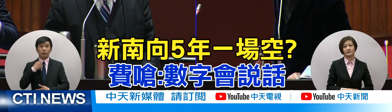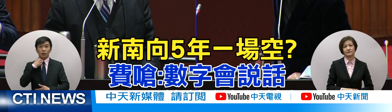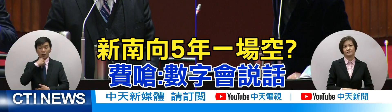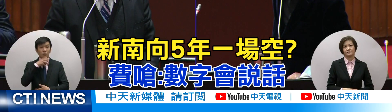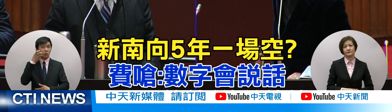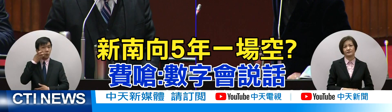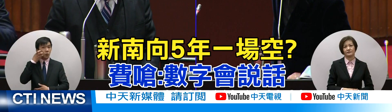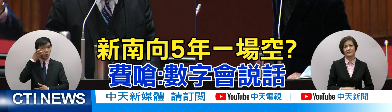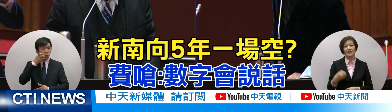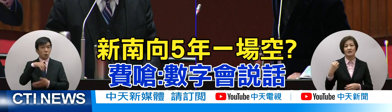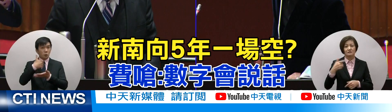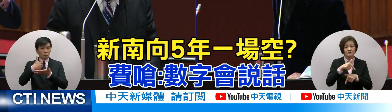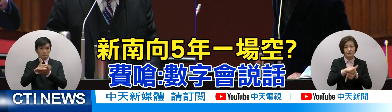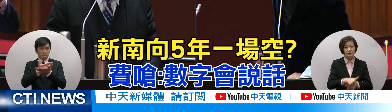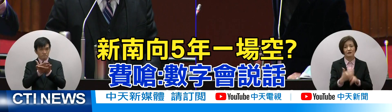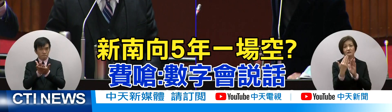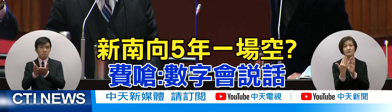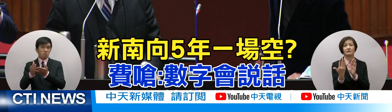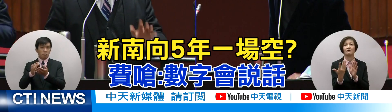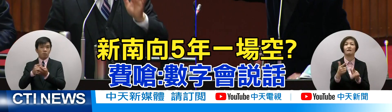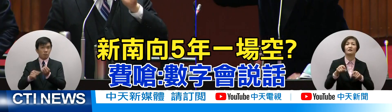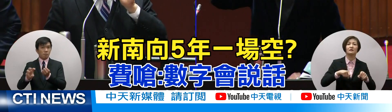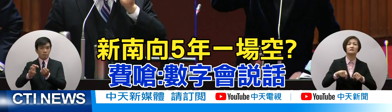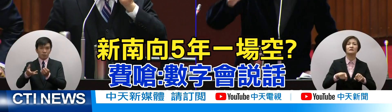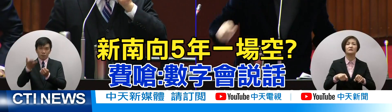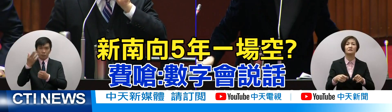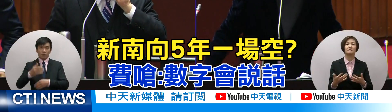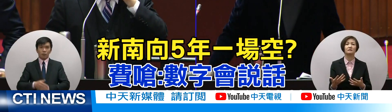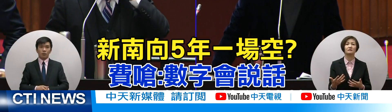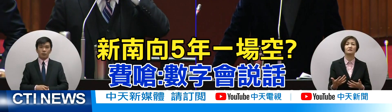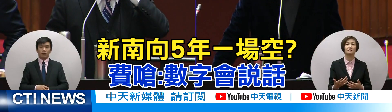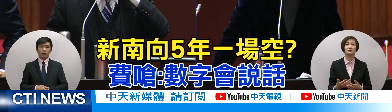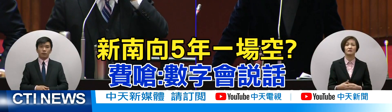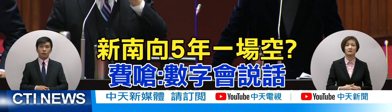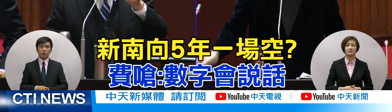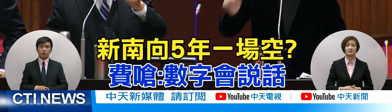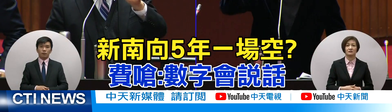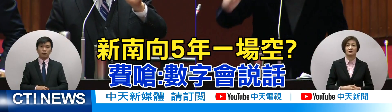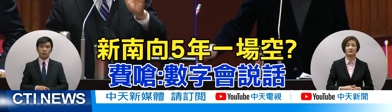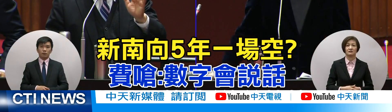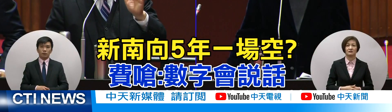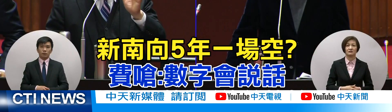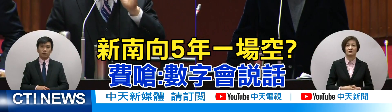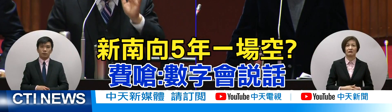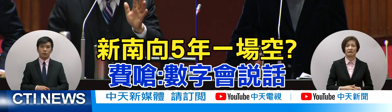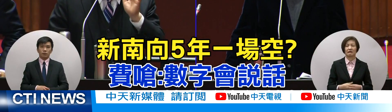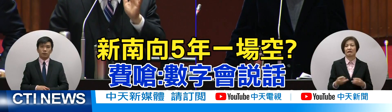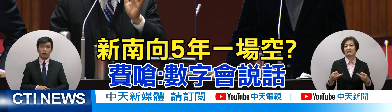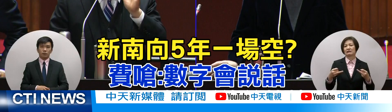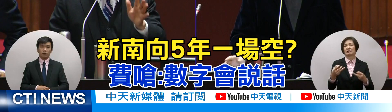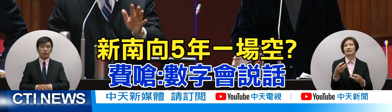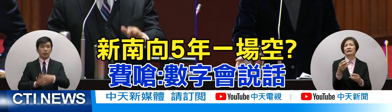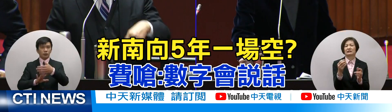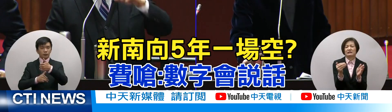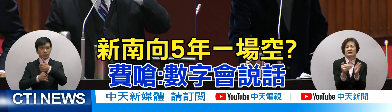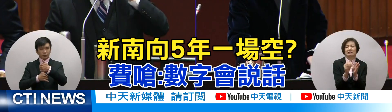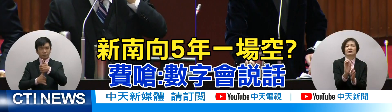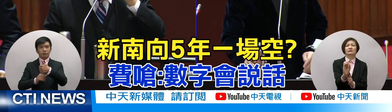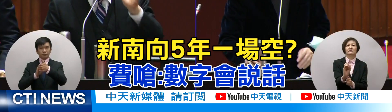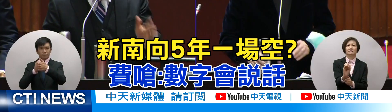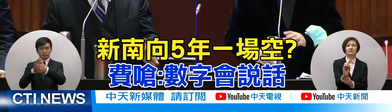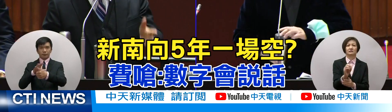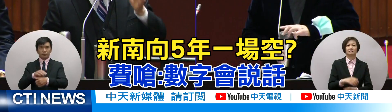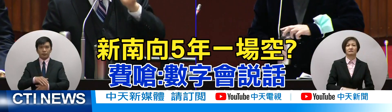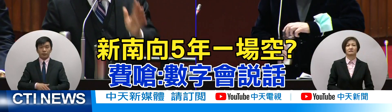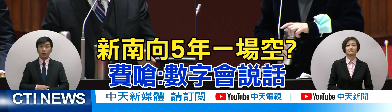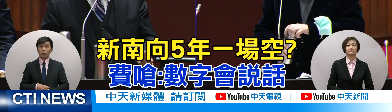有30几项。 新南向做了什么？新南向的成就是几乎是不敢讲是零，几乎就是零呐、啊。 委员是这样，我们能